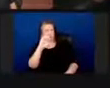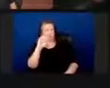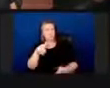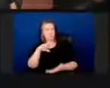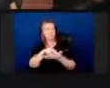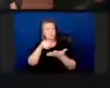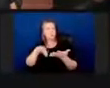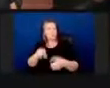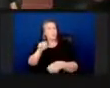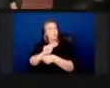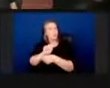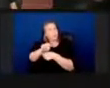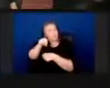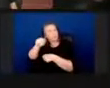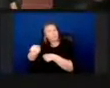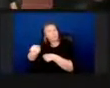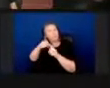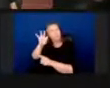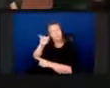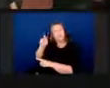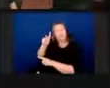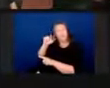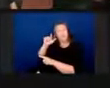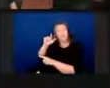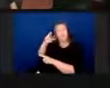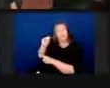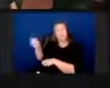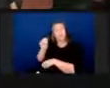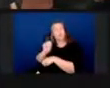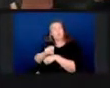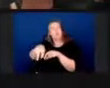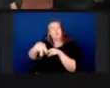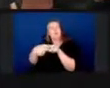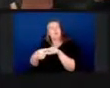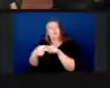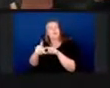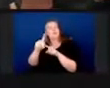tumeweza pia kufanya kazi pamoja na